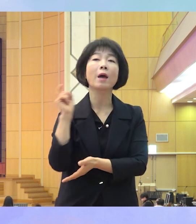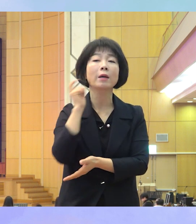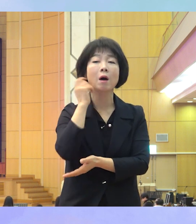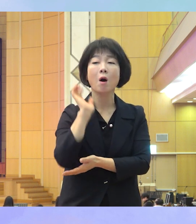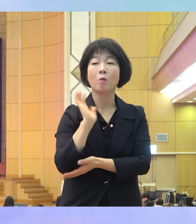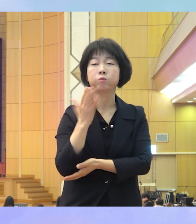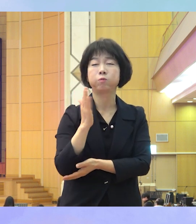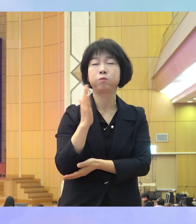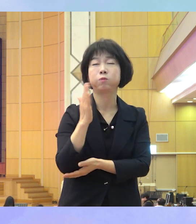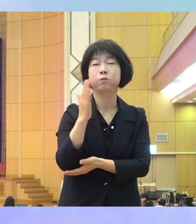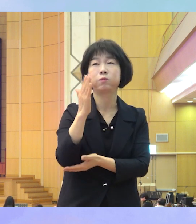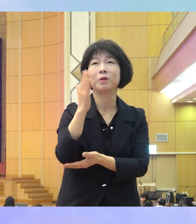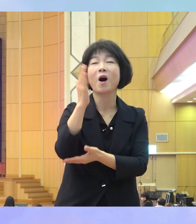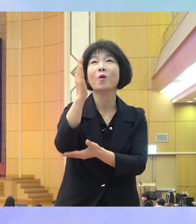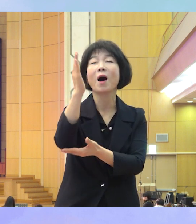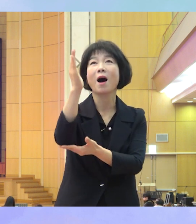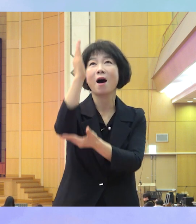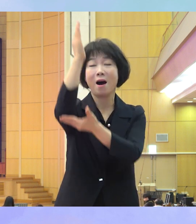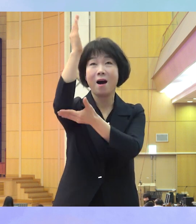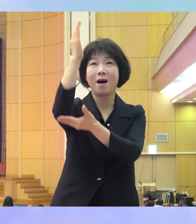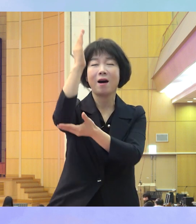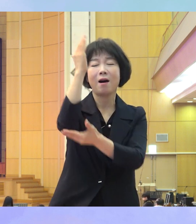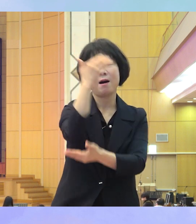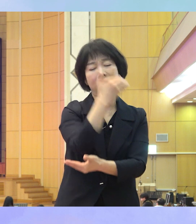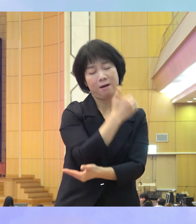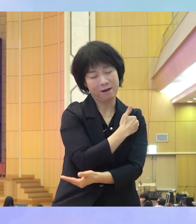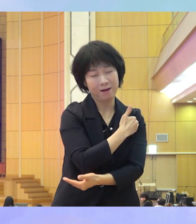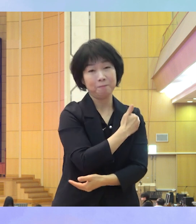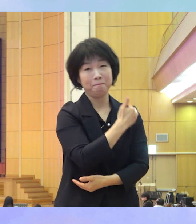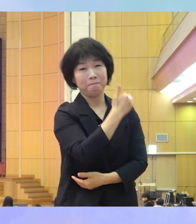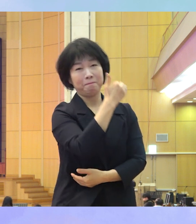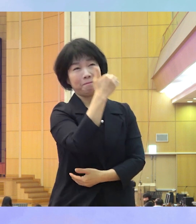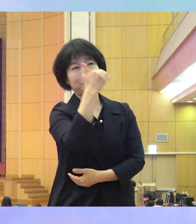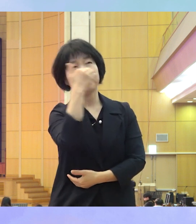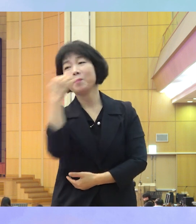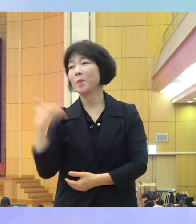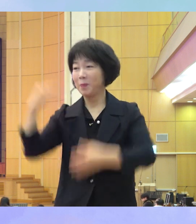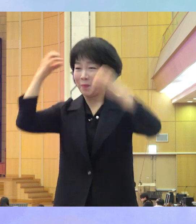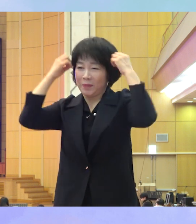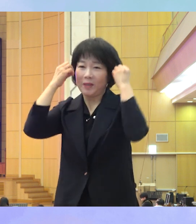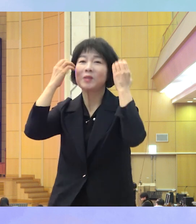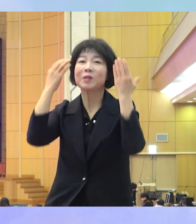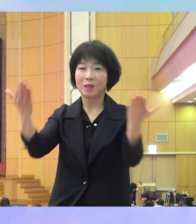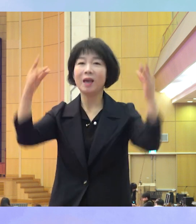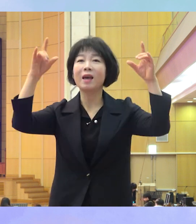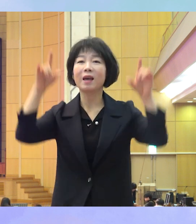주의 영광 나기